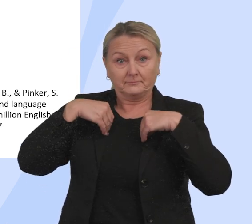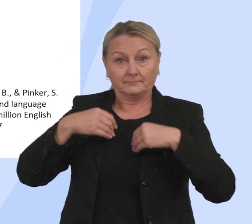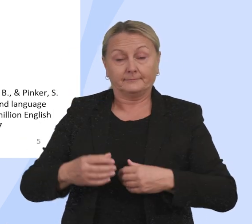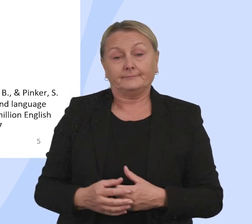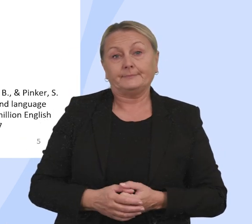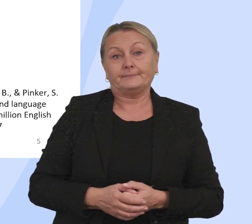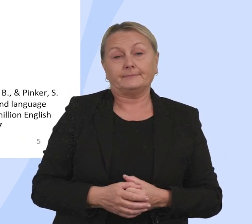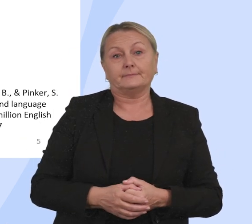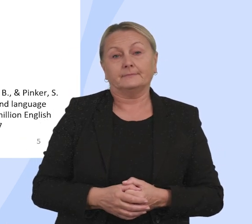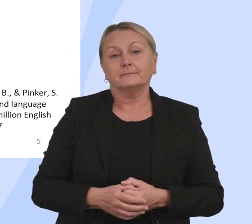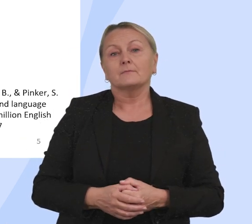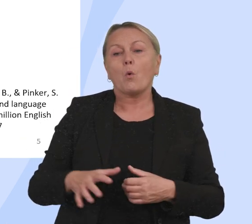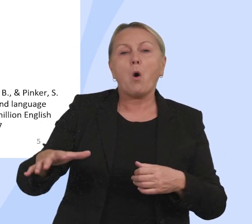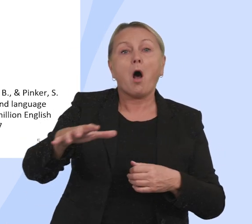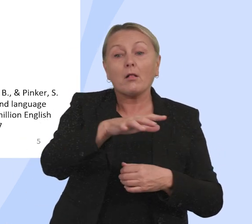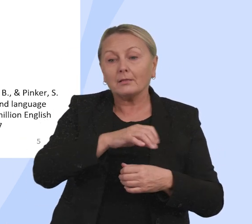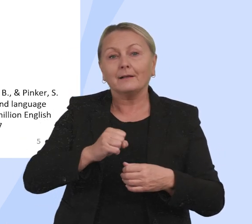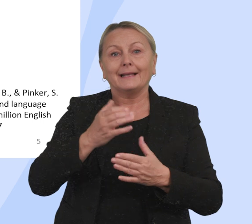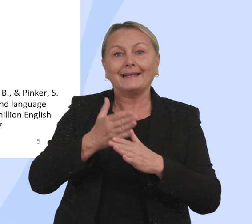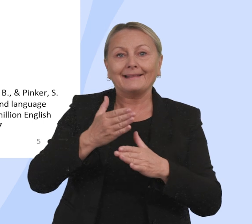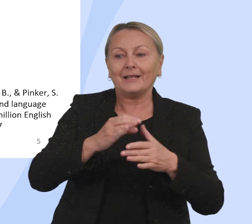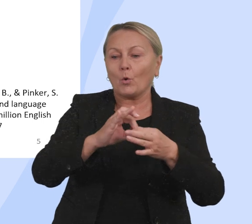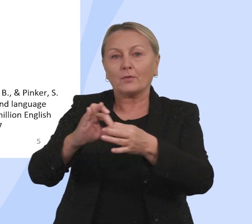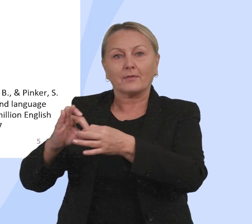kontekster skal sproget altså være let tilgængeligt.